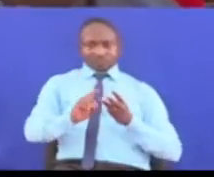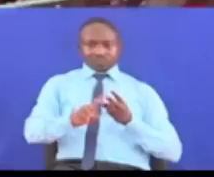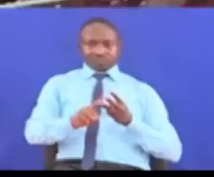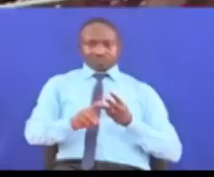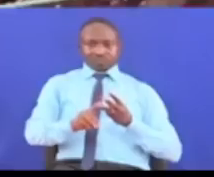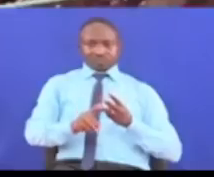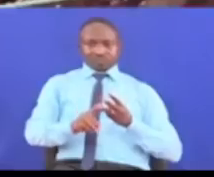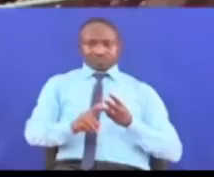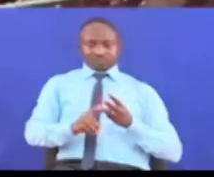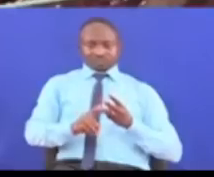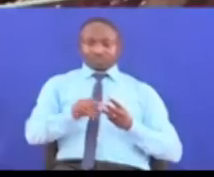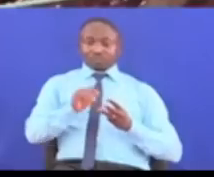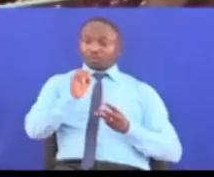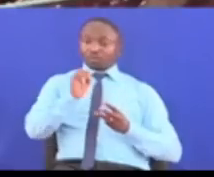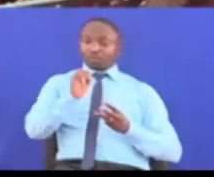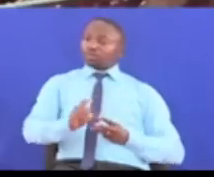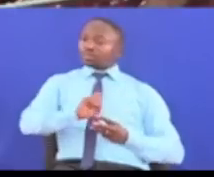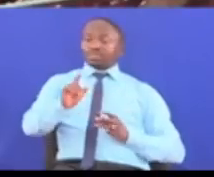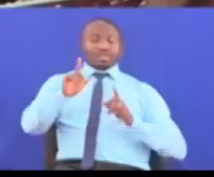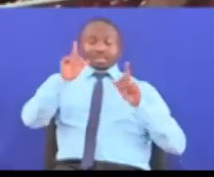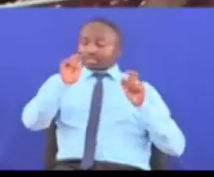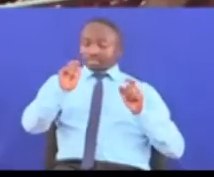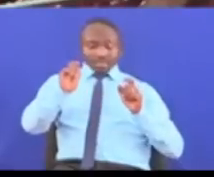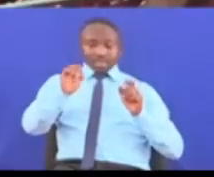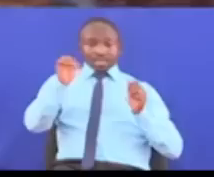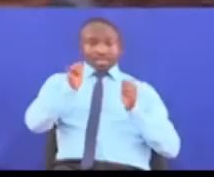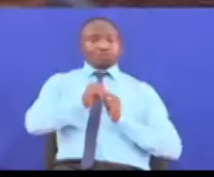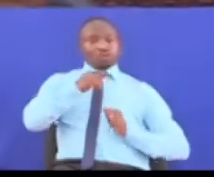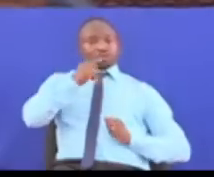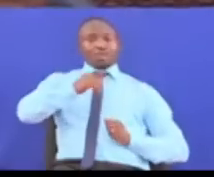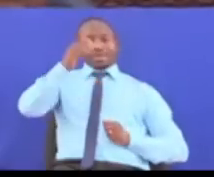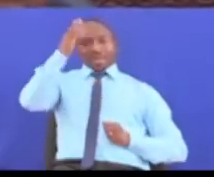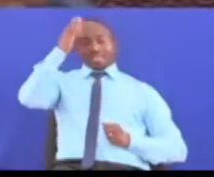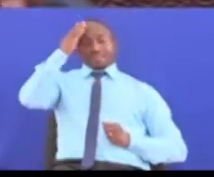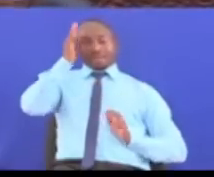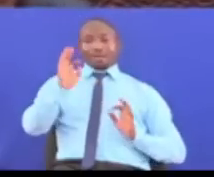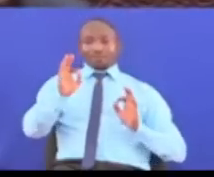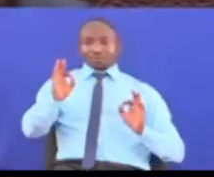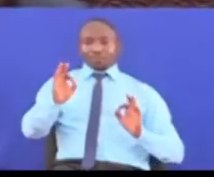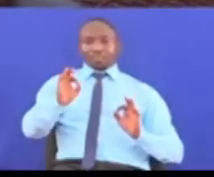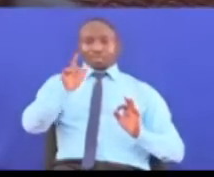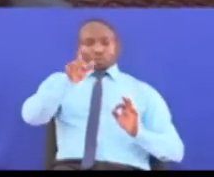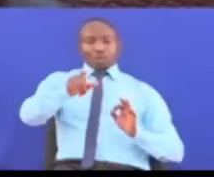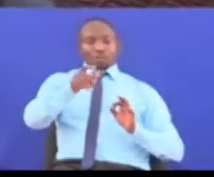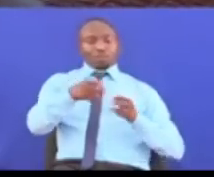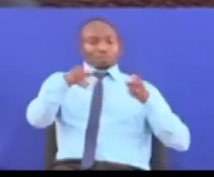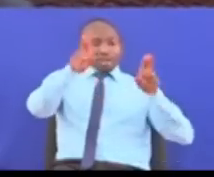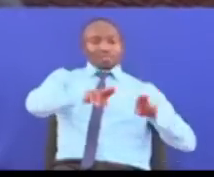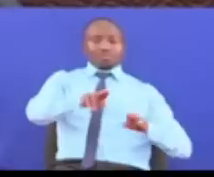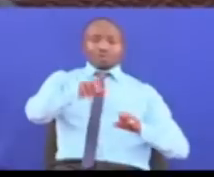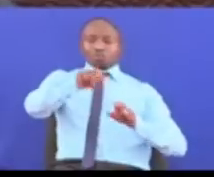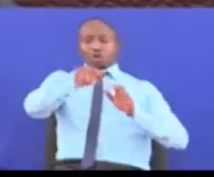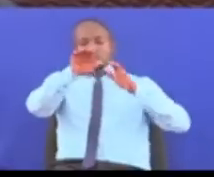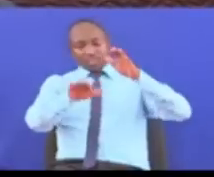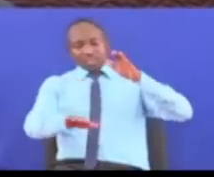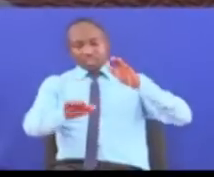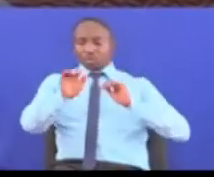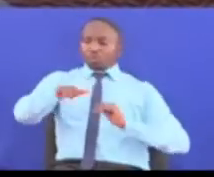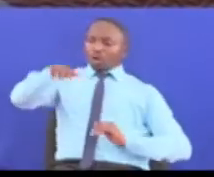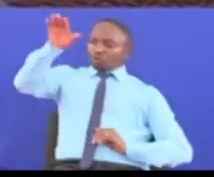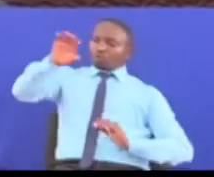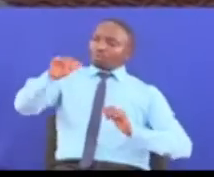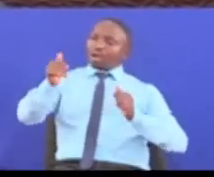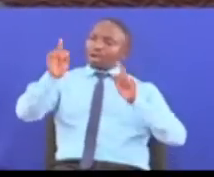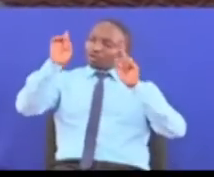naku kwa hi sijin naoki naki wuli hatu ni wogo na wakubwa